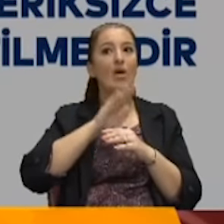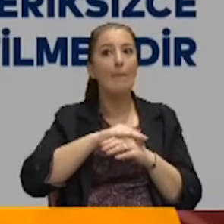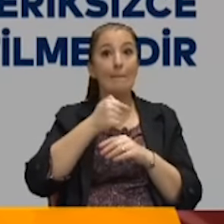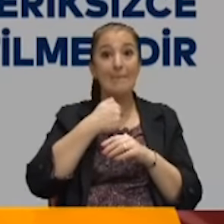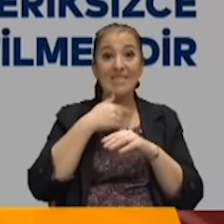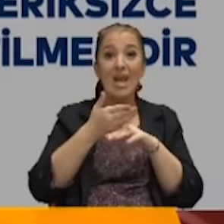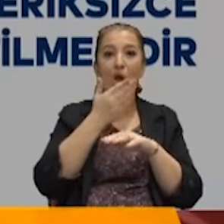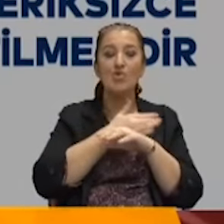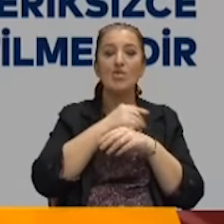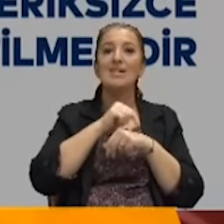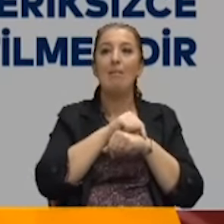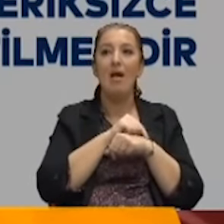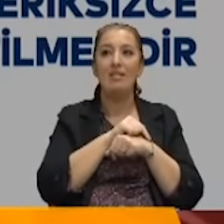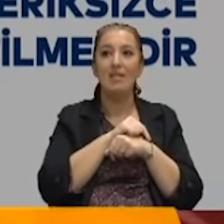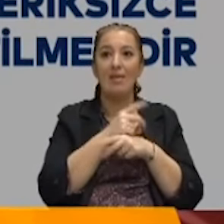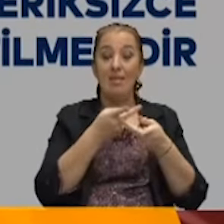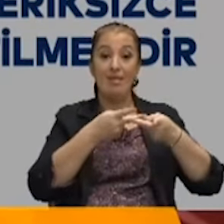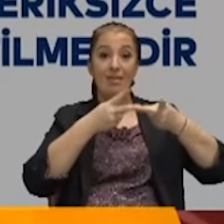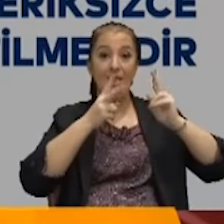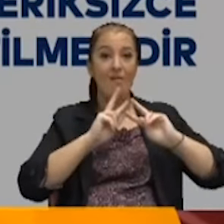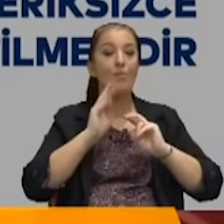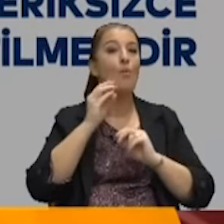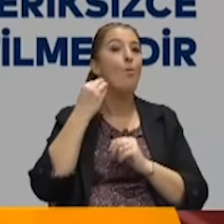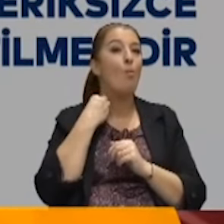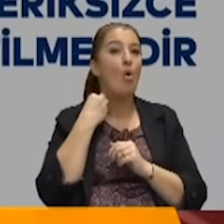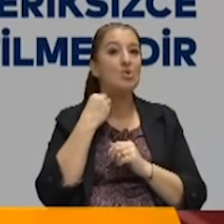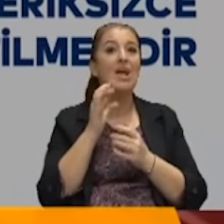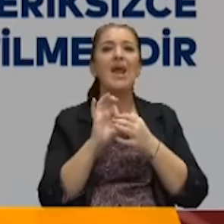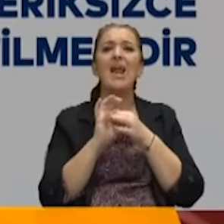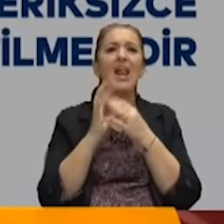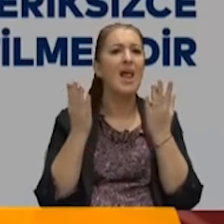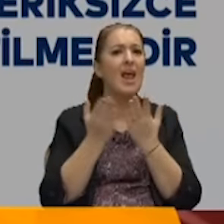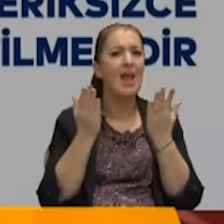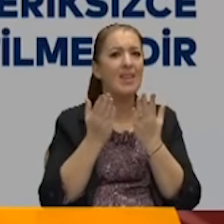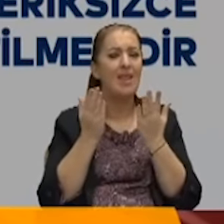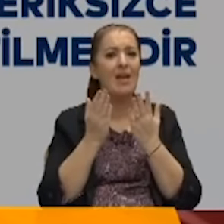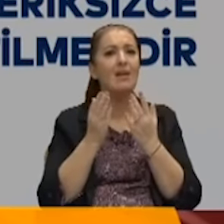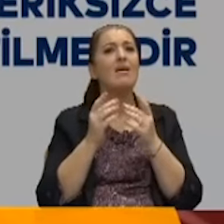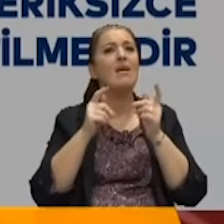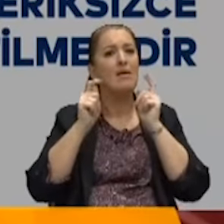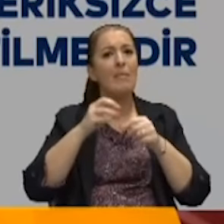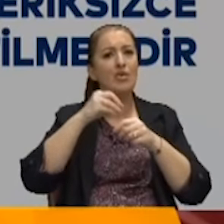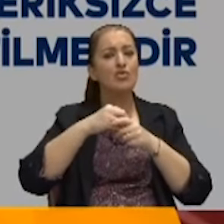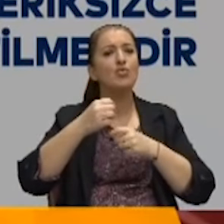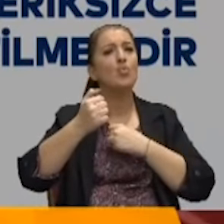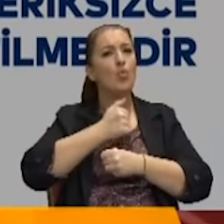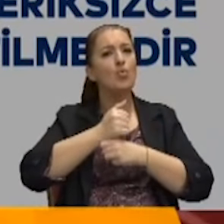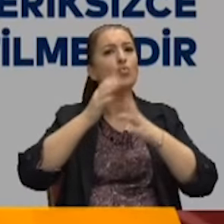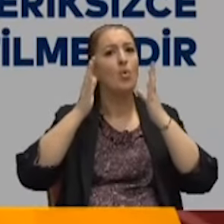bizden önceki dönemden devraldığımız borçları ne denli tasfiye etmek için uğraşırsak